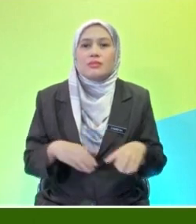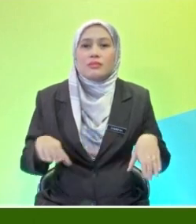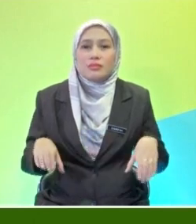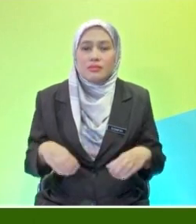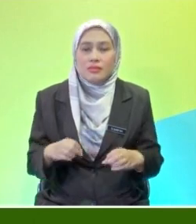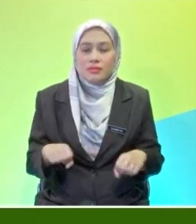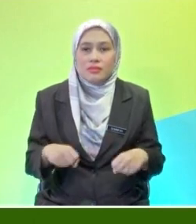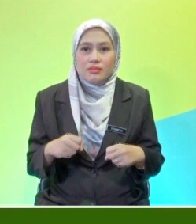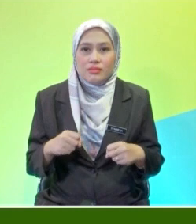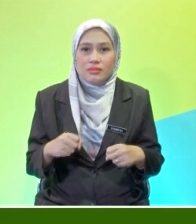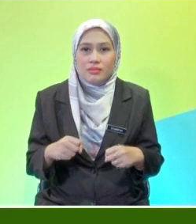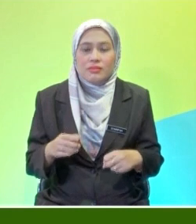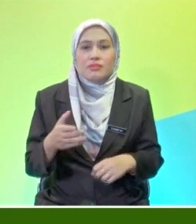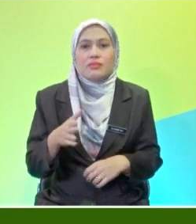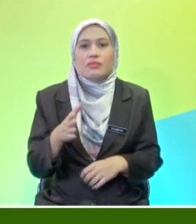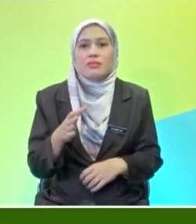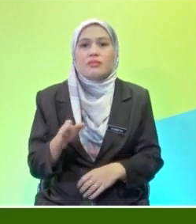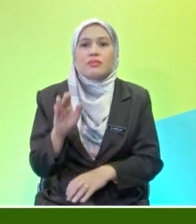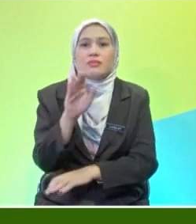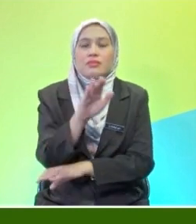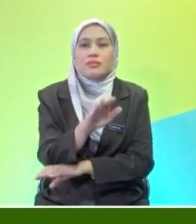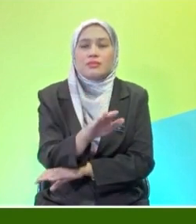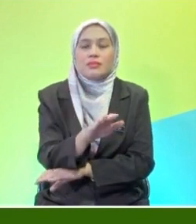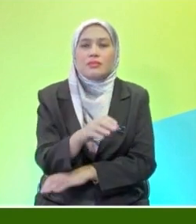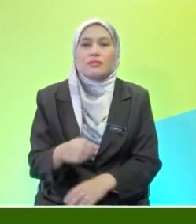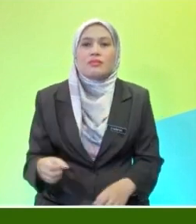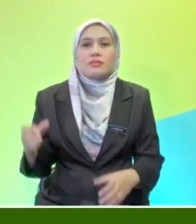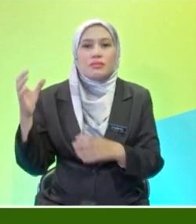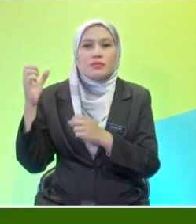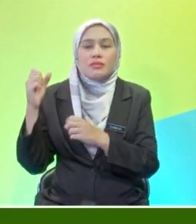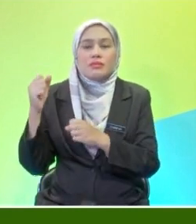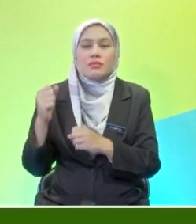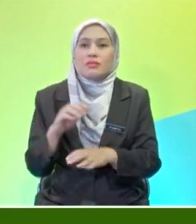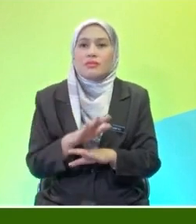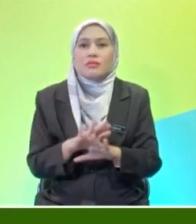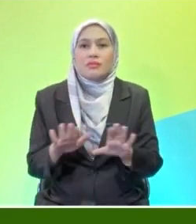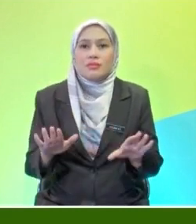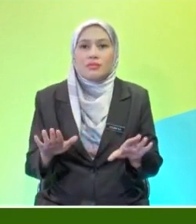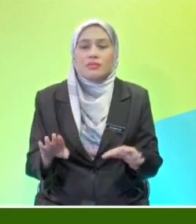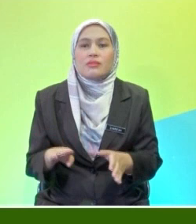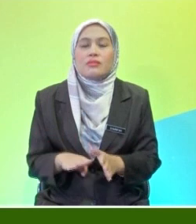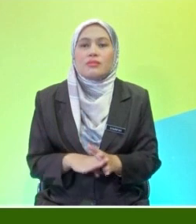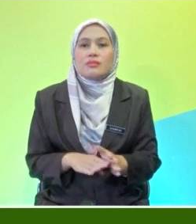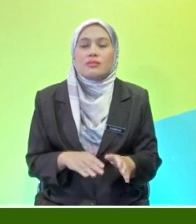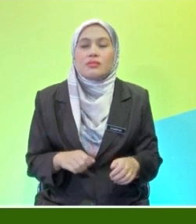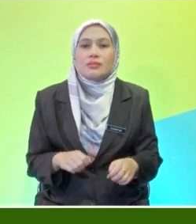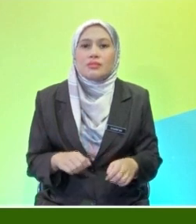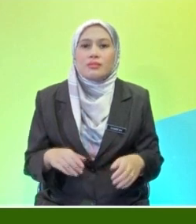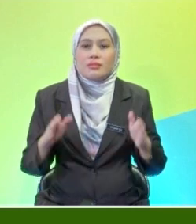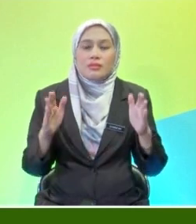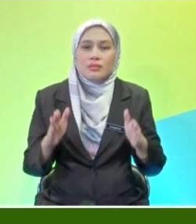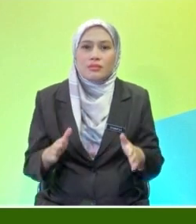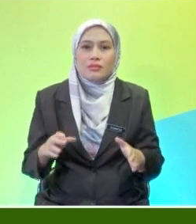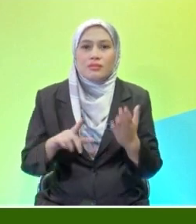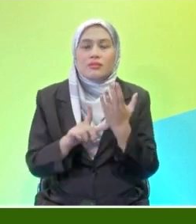Memasak keli di waktu senja, dituang santan tiada berbaki. Orang asli gigih bekerja,